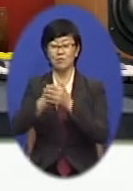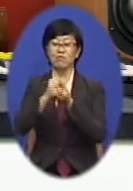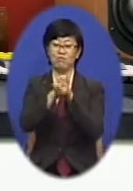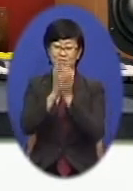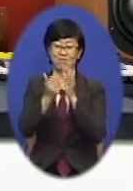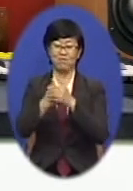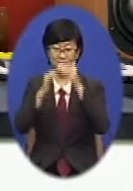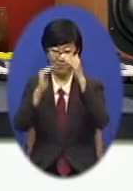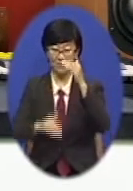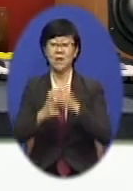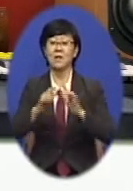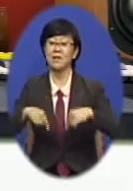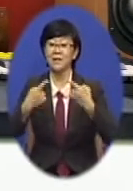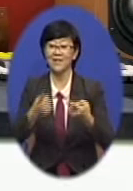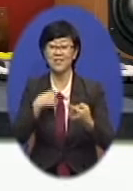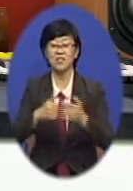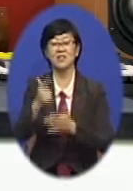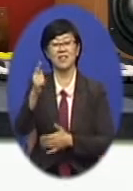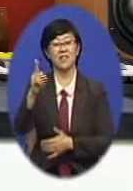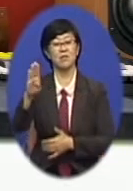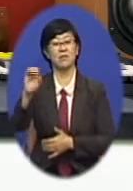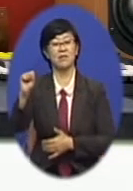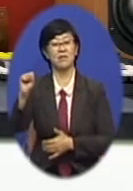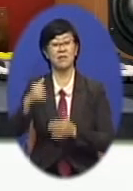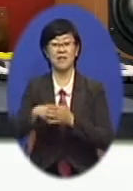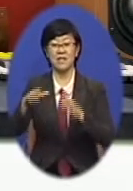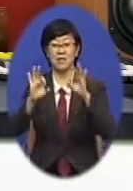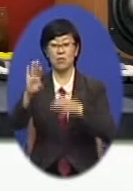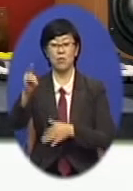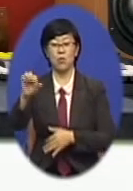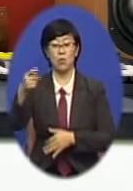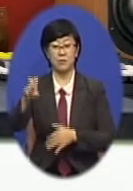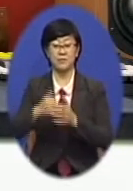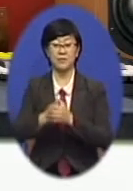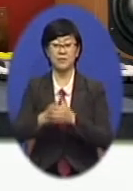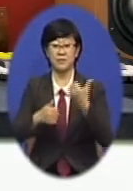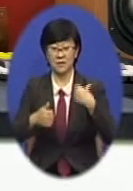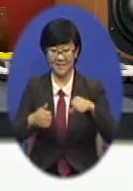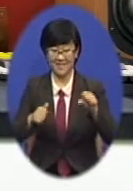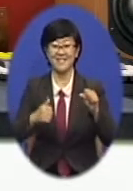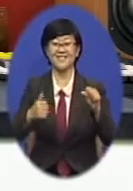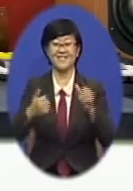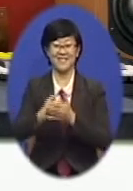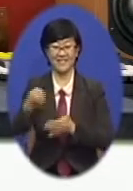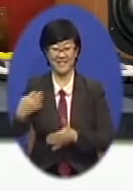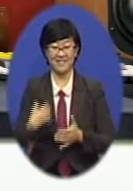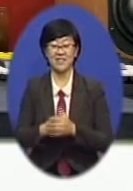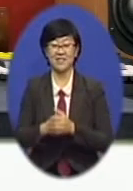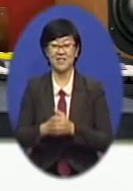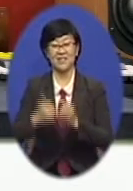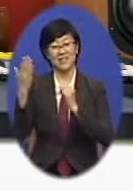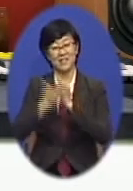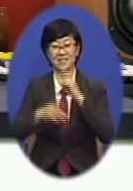노래 가지고 나가셨었대요. 아오. 김봉님 어머니신데 그 아드님이 김대용 아드님이에요.